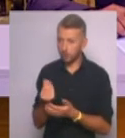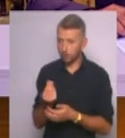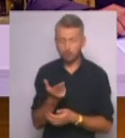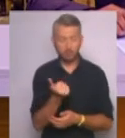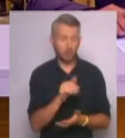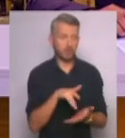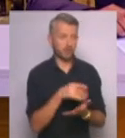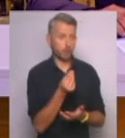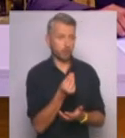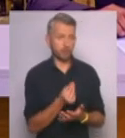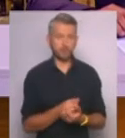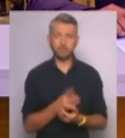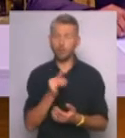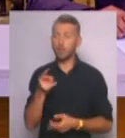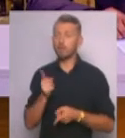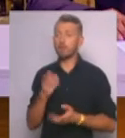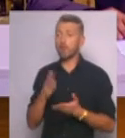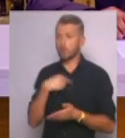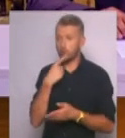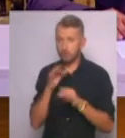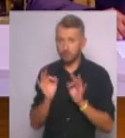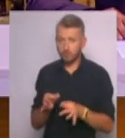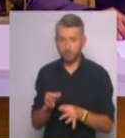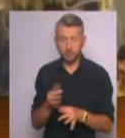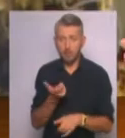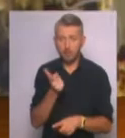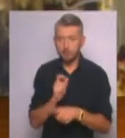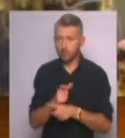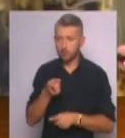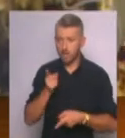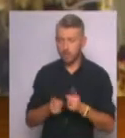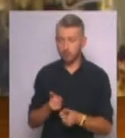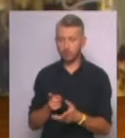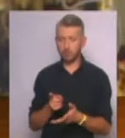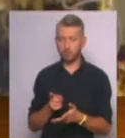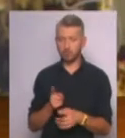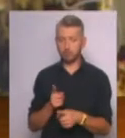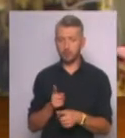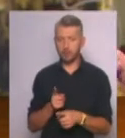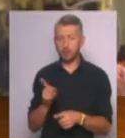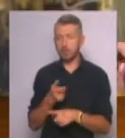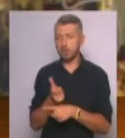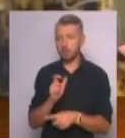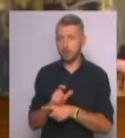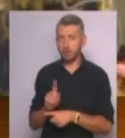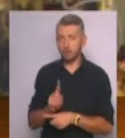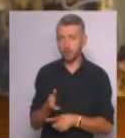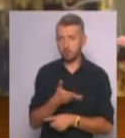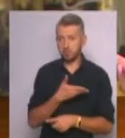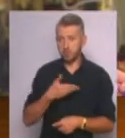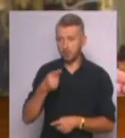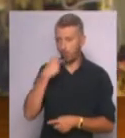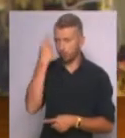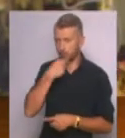кошт. Ну, насправді, якщо говорити об'єктивно, то насправді більш реалістичніше, скоріш за все, тим паче, що ми